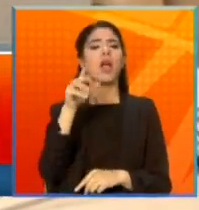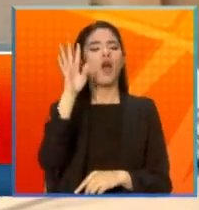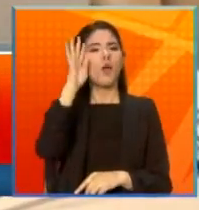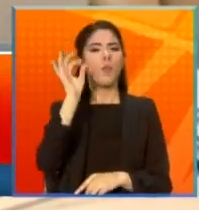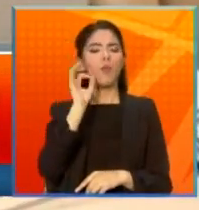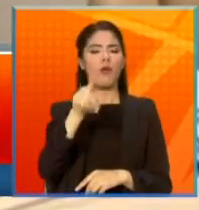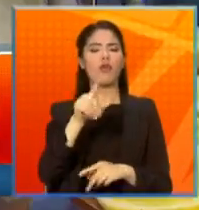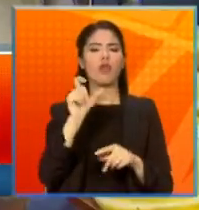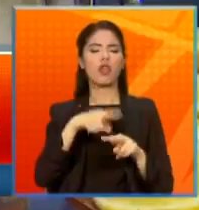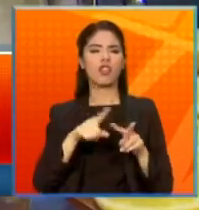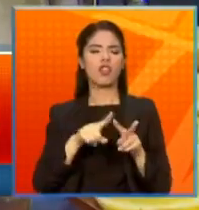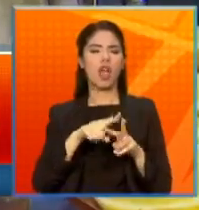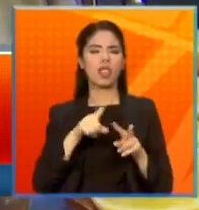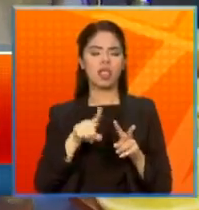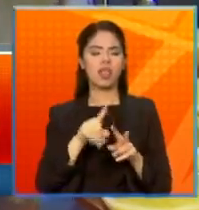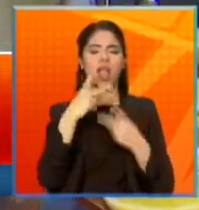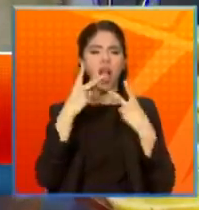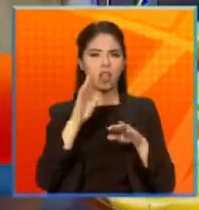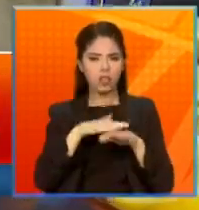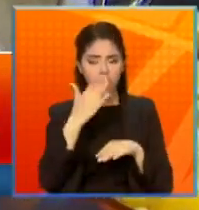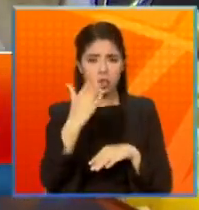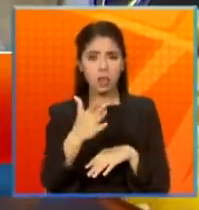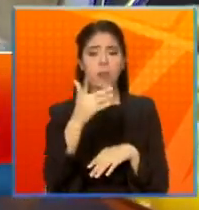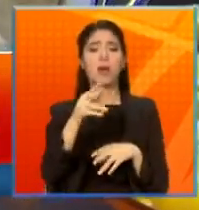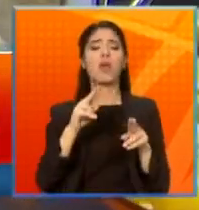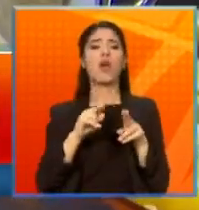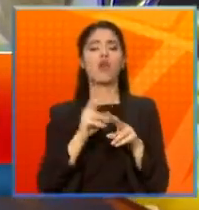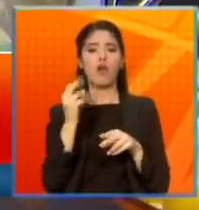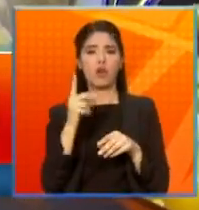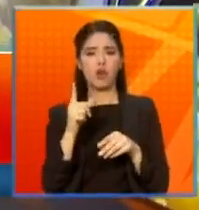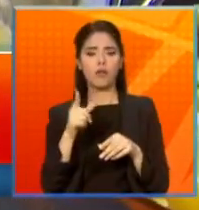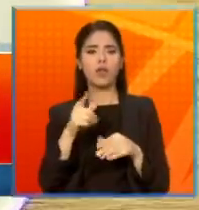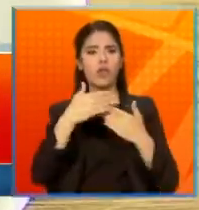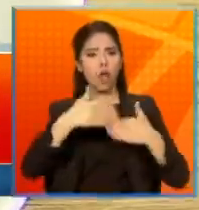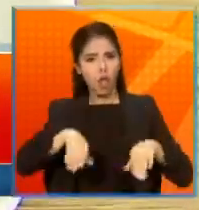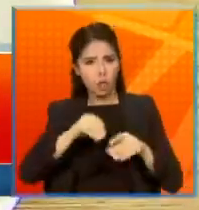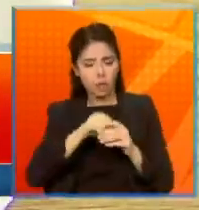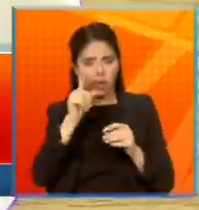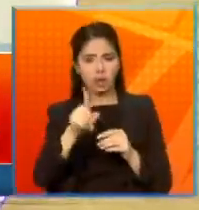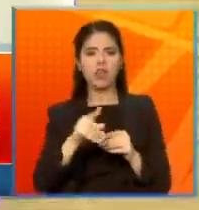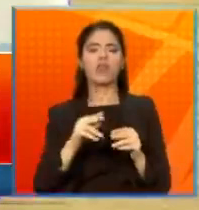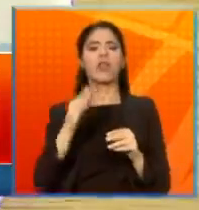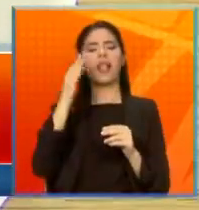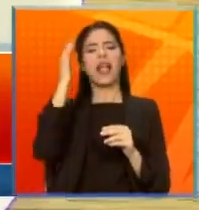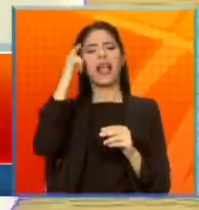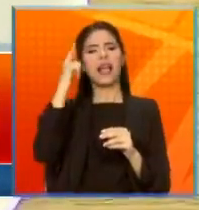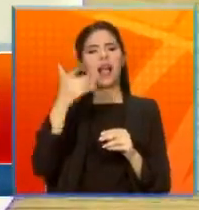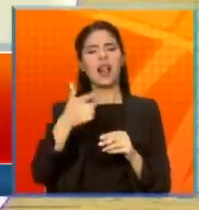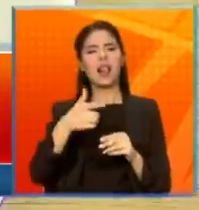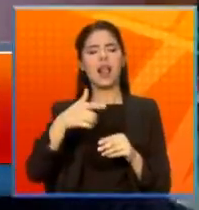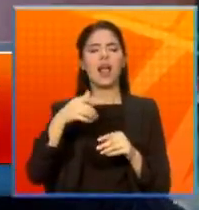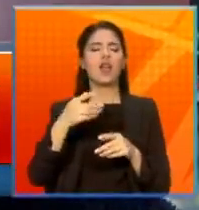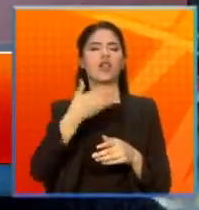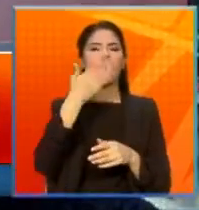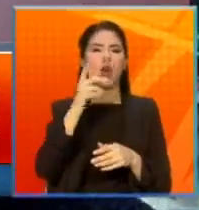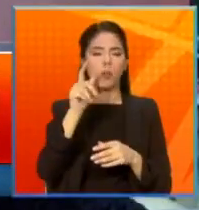Canan Karatay'dan geldi. Karatay, koronavirüsten korunmak için mutlaka kelle paça için dedi. Kelle paça çorbası yok satmaya